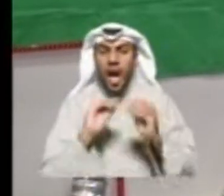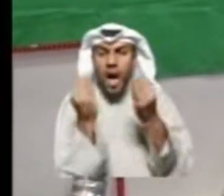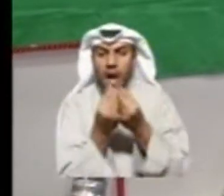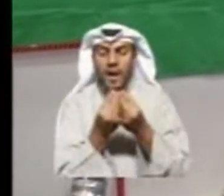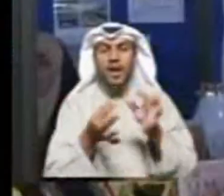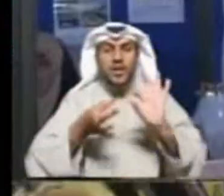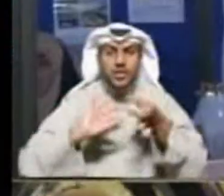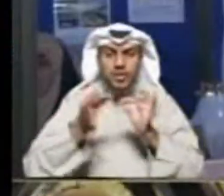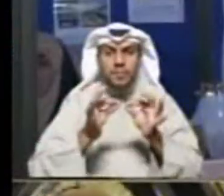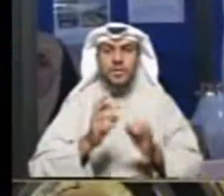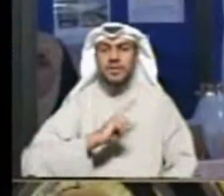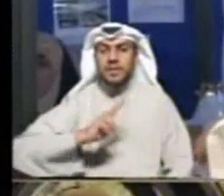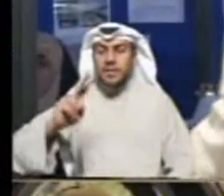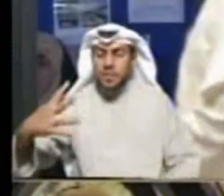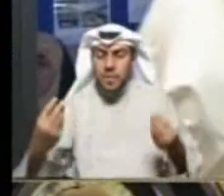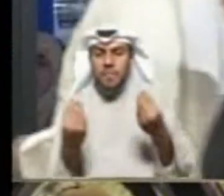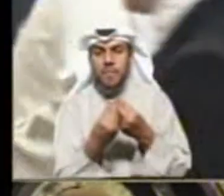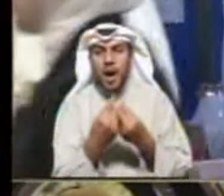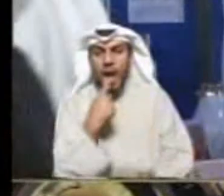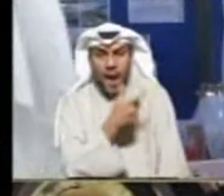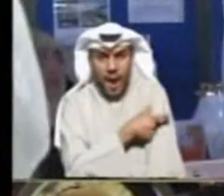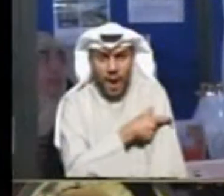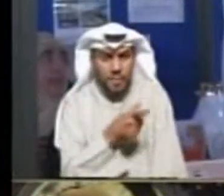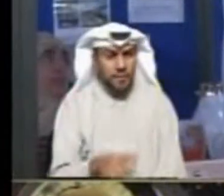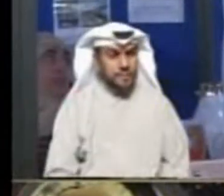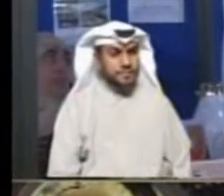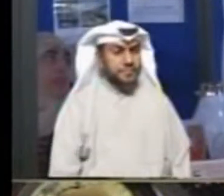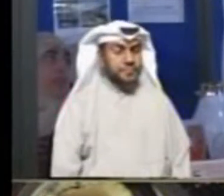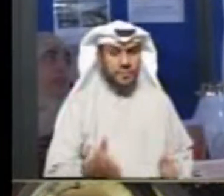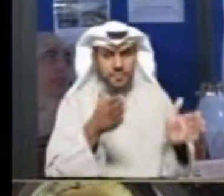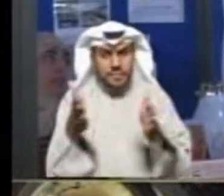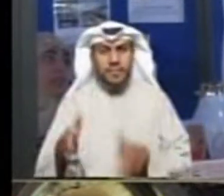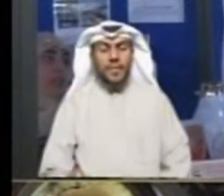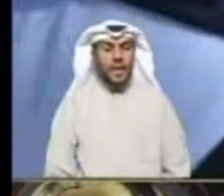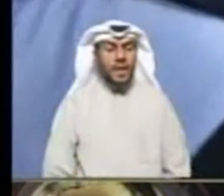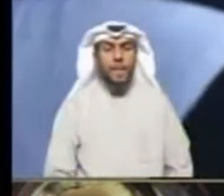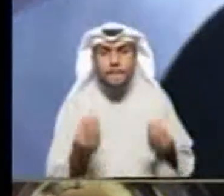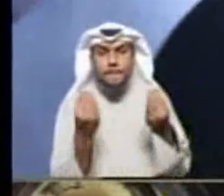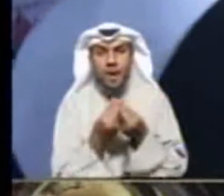لتوحيد الجهود. وعلى هامش الاجتماع أقيم معرض خليجي أكد وحدة